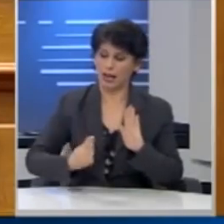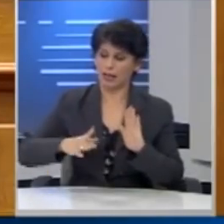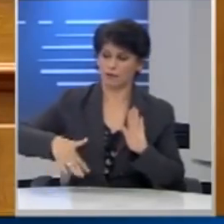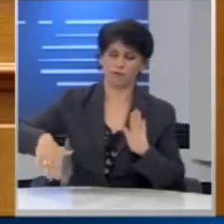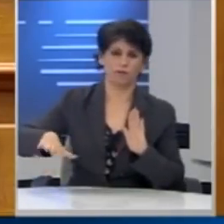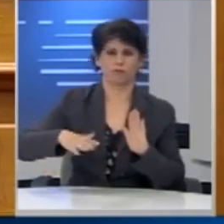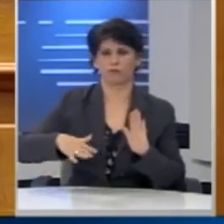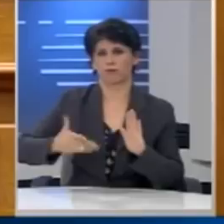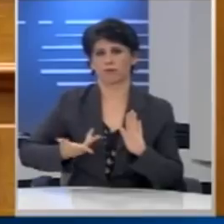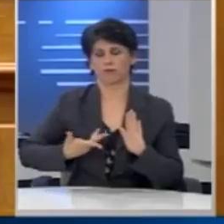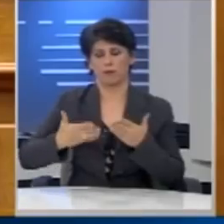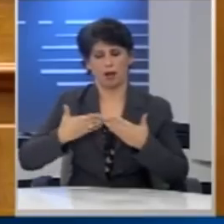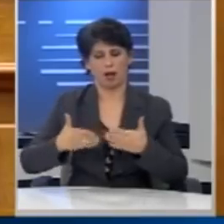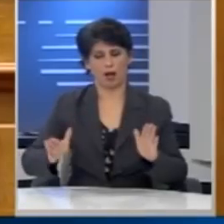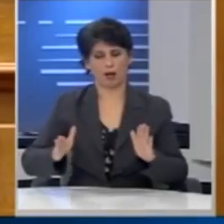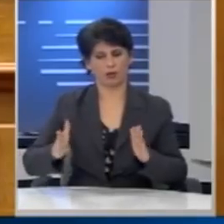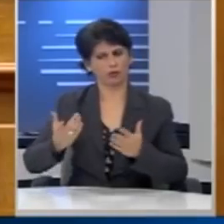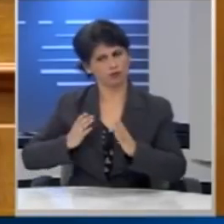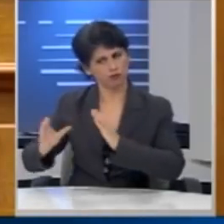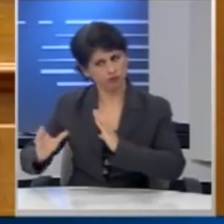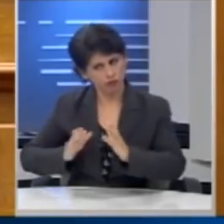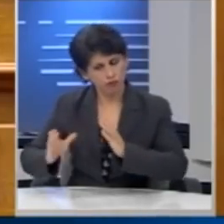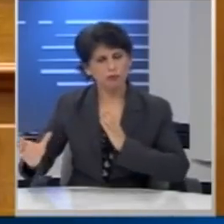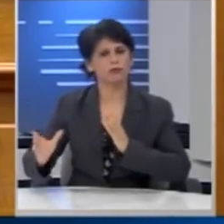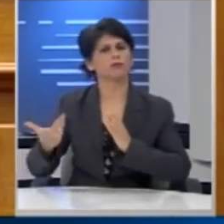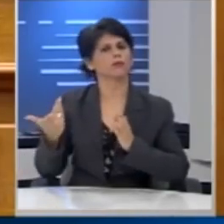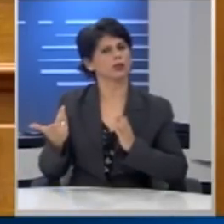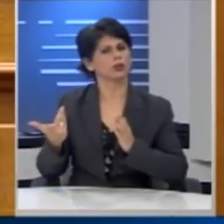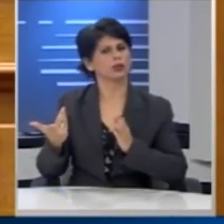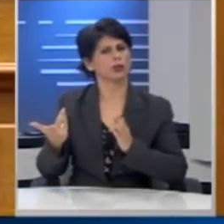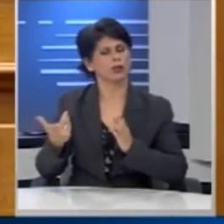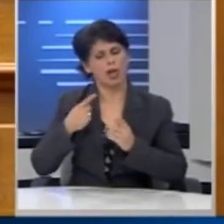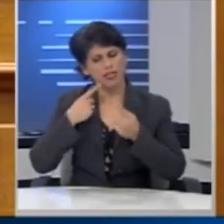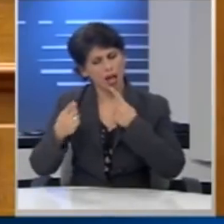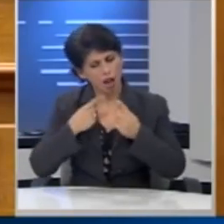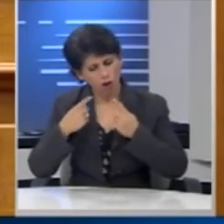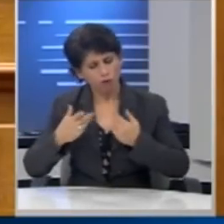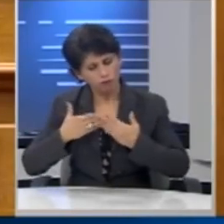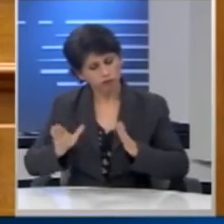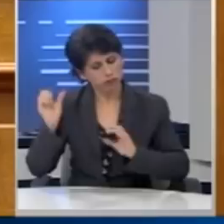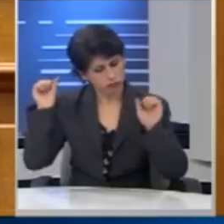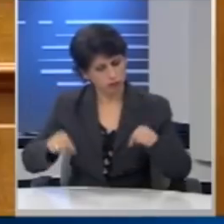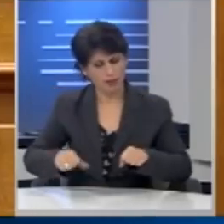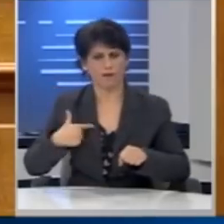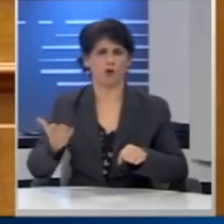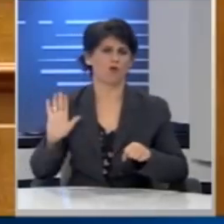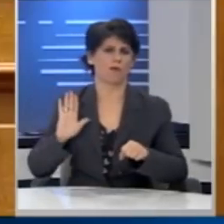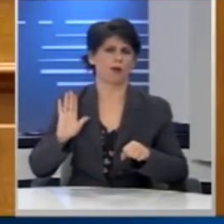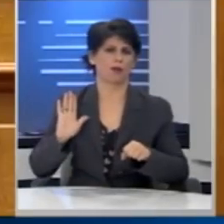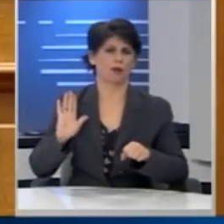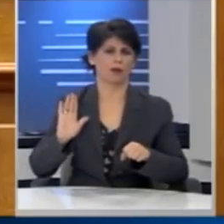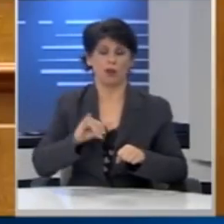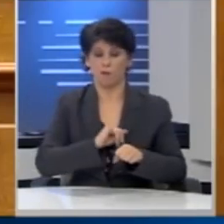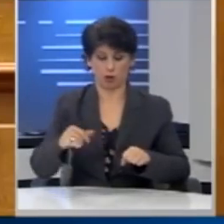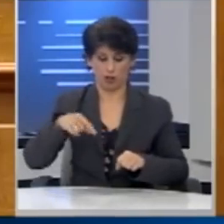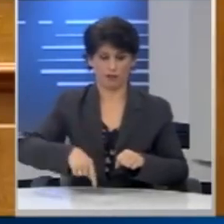γειτονίας. Υπέρ των ανοιχτών διάβλων, υπέρ της επικοινωνίας, υπέρ του διαλόγου. Ουδέποτε